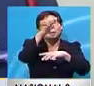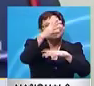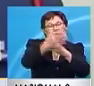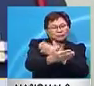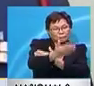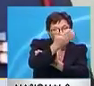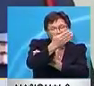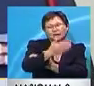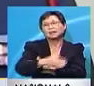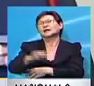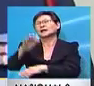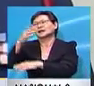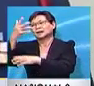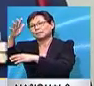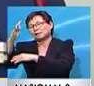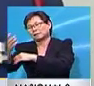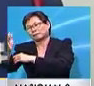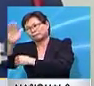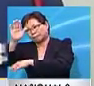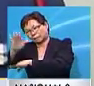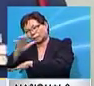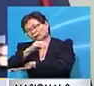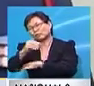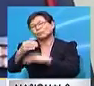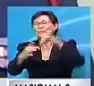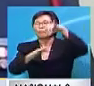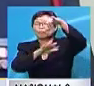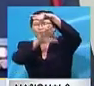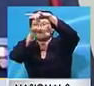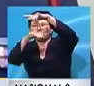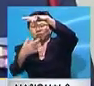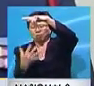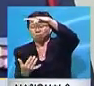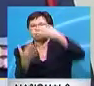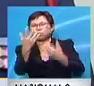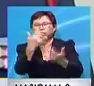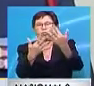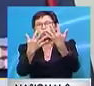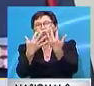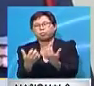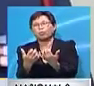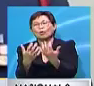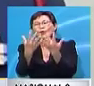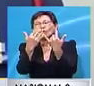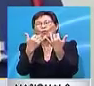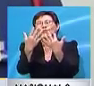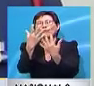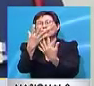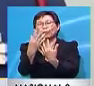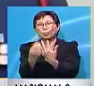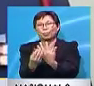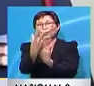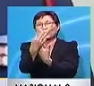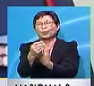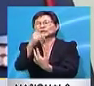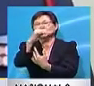petang dan berjaya memadam lebih kurang 100 ekar.